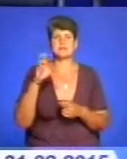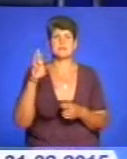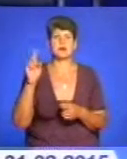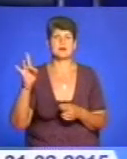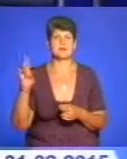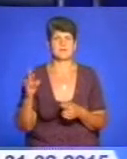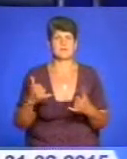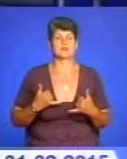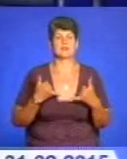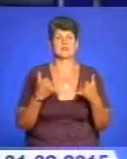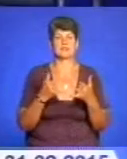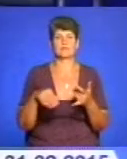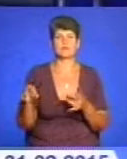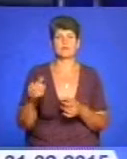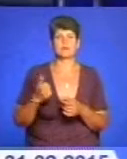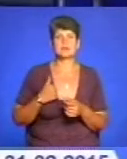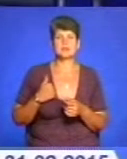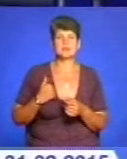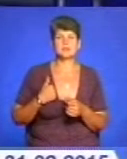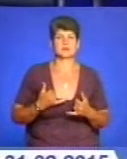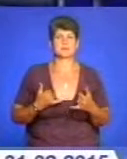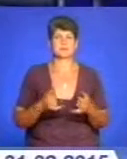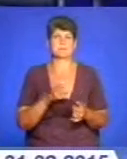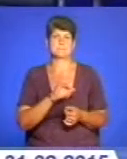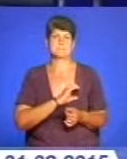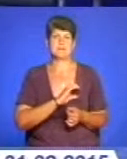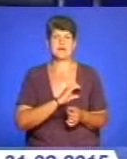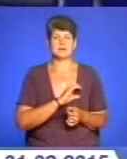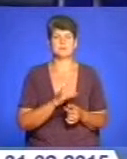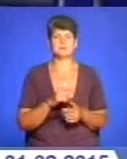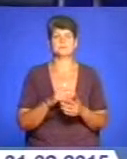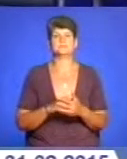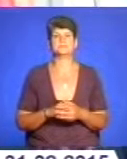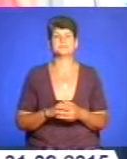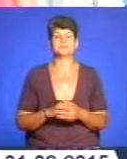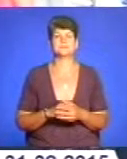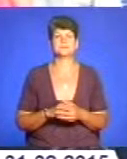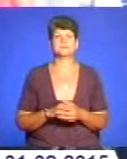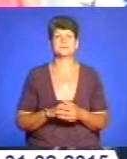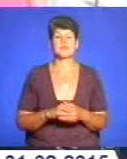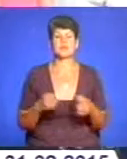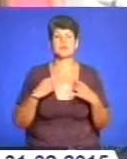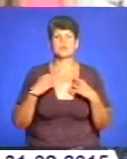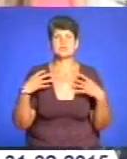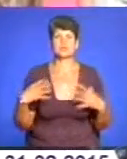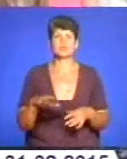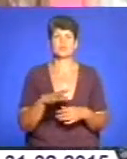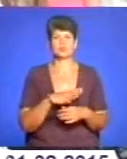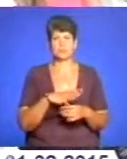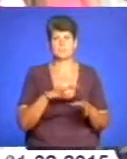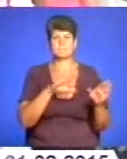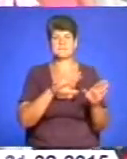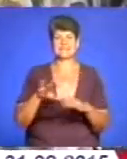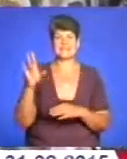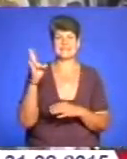Він нагородив бійців почесними медалями та нагрудними знаками. Детальніше в сюжеті. Урочистості відбулися після